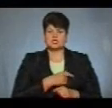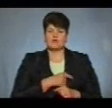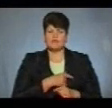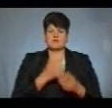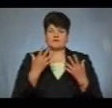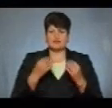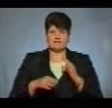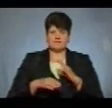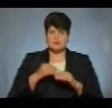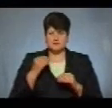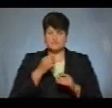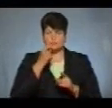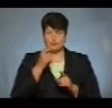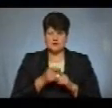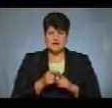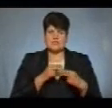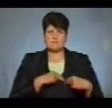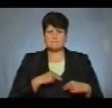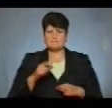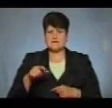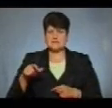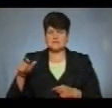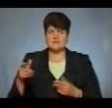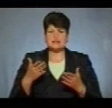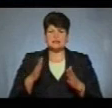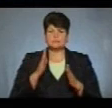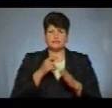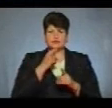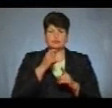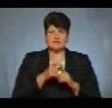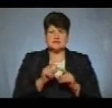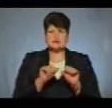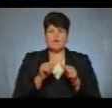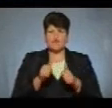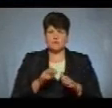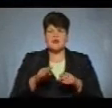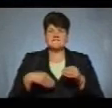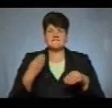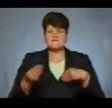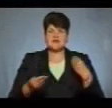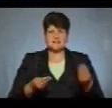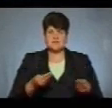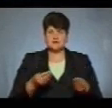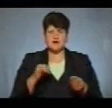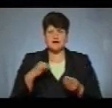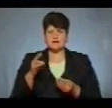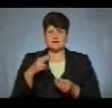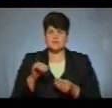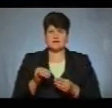день виборів відповідальних працівників, які відповідають за оформлення та видачу